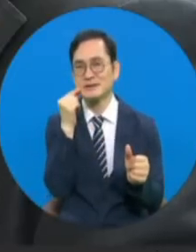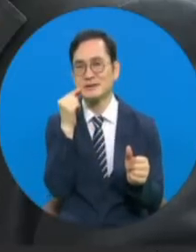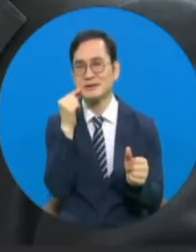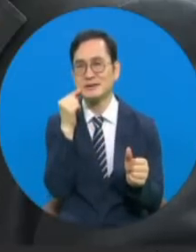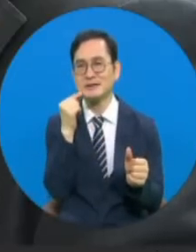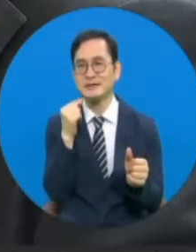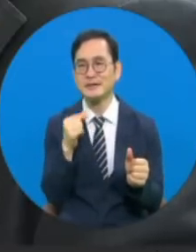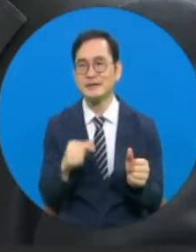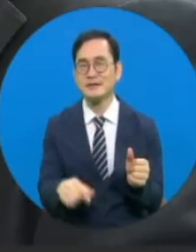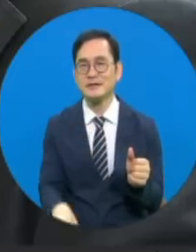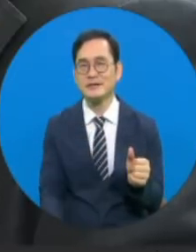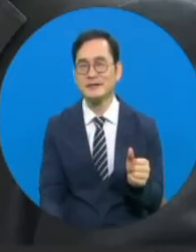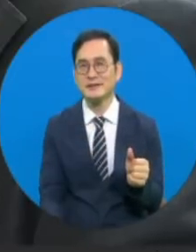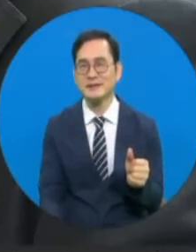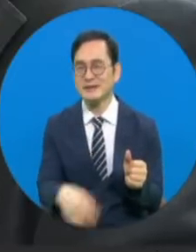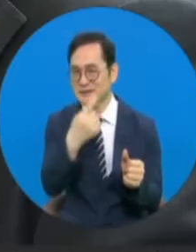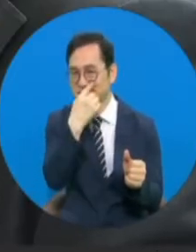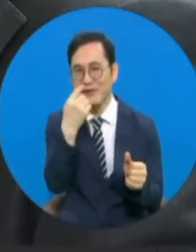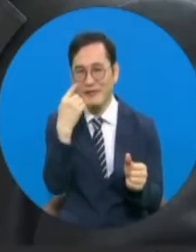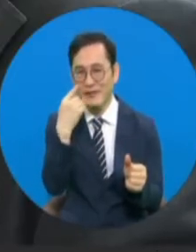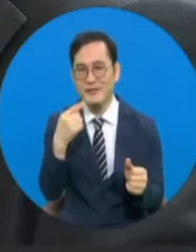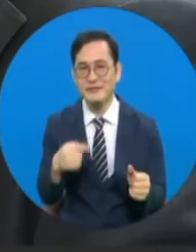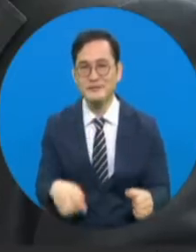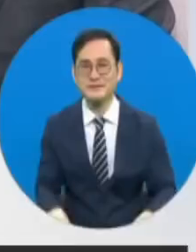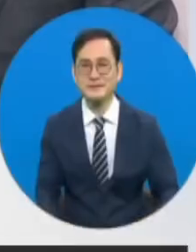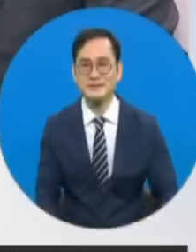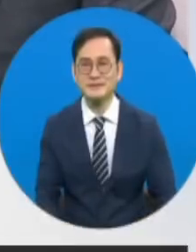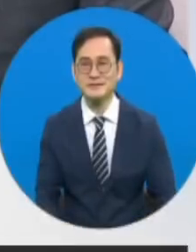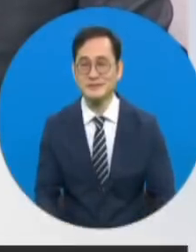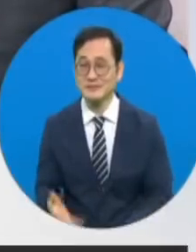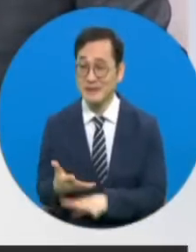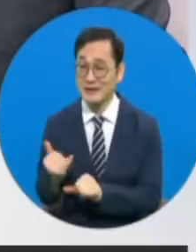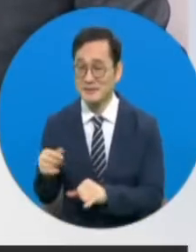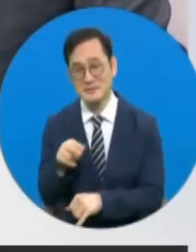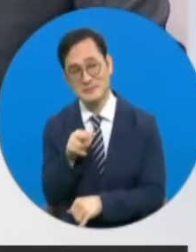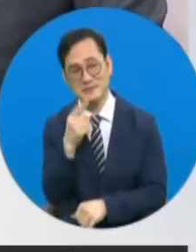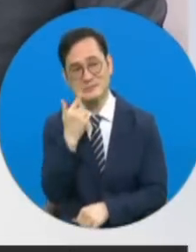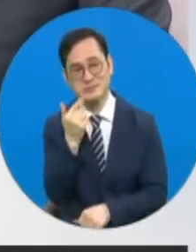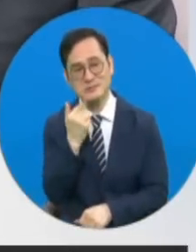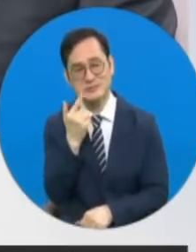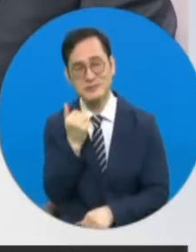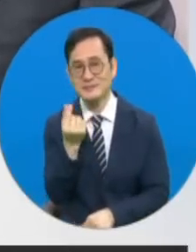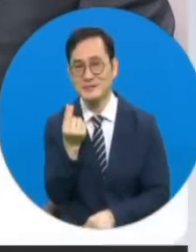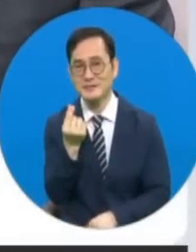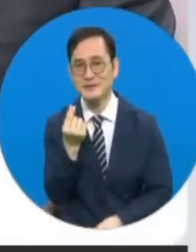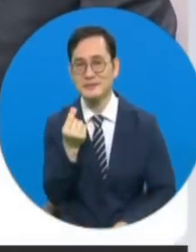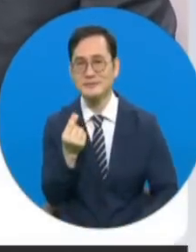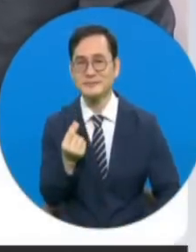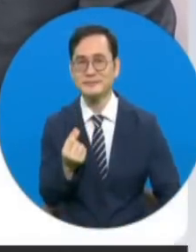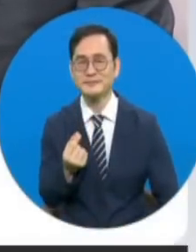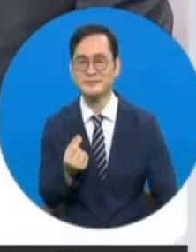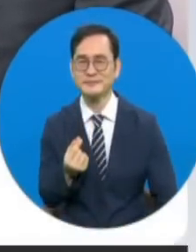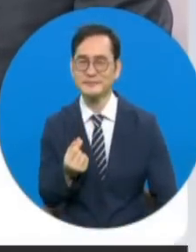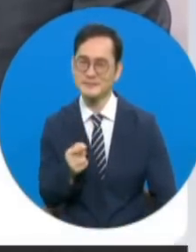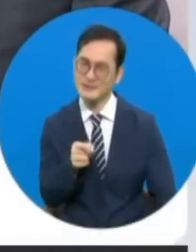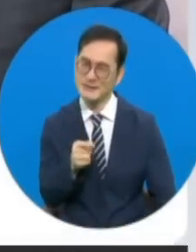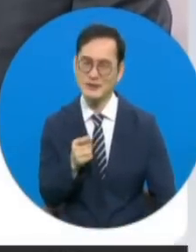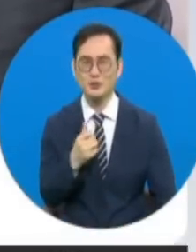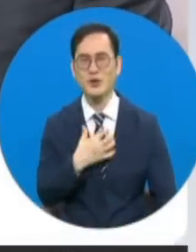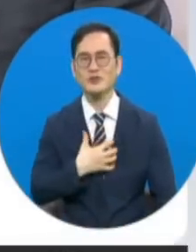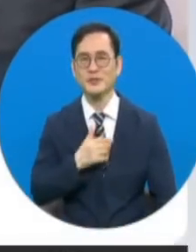그 화력을 지원받을 수 있다 뭐 다른 정치인들이 봤을 때 부러워할 만한 부분이 있는데 이게 잘못하면